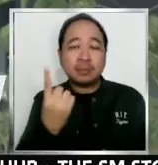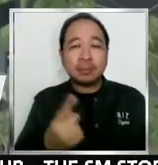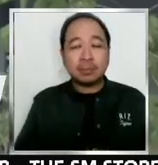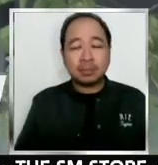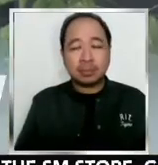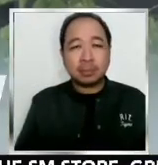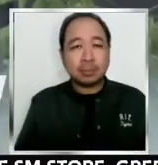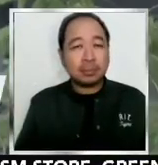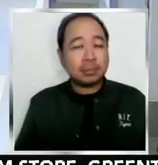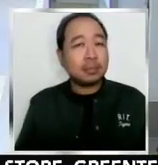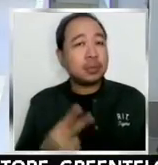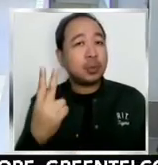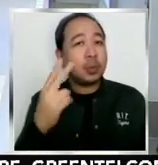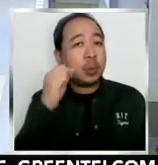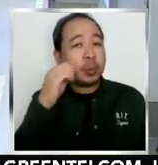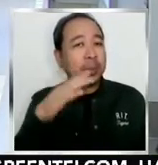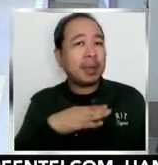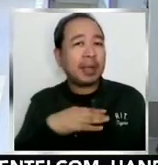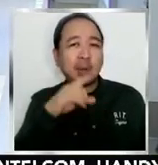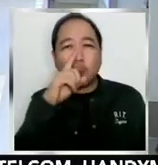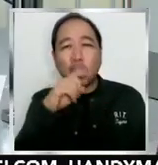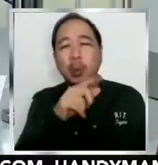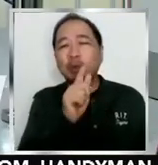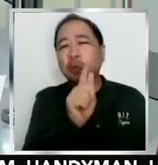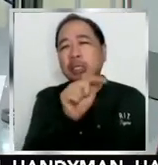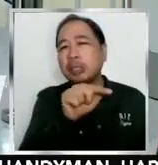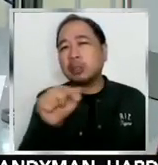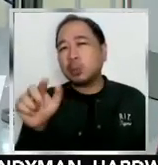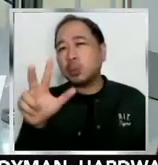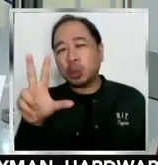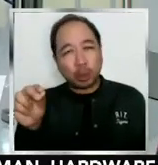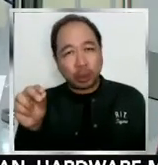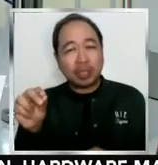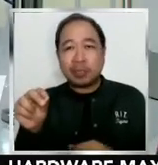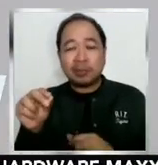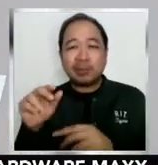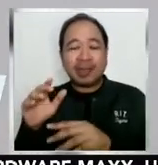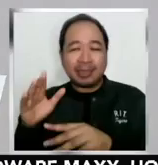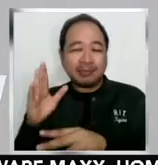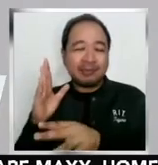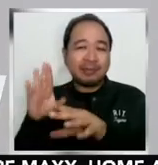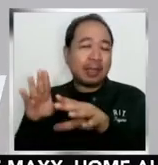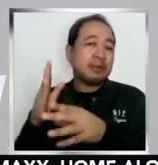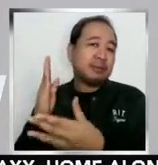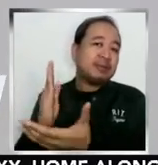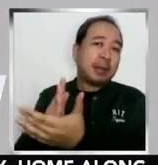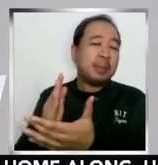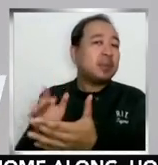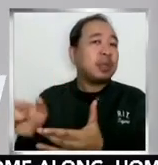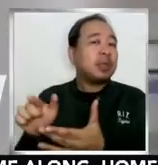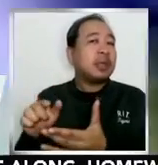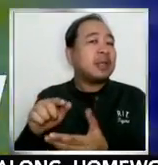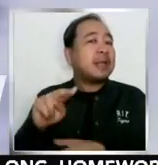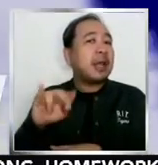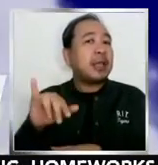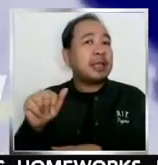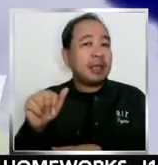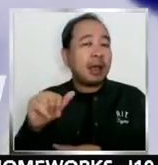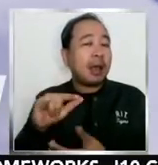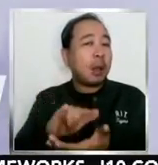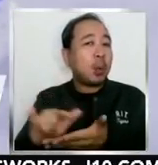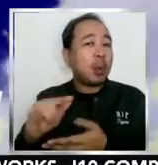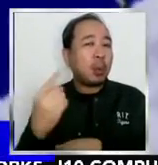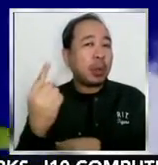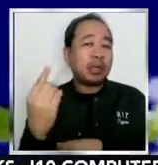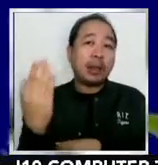2 babaeng nasa mid-20s to early 30s ang naharang ng immigration officer sa NAIA Terminal 1 noong March 7. Di magkasama